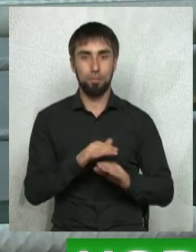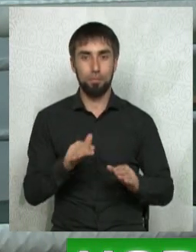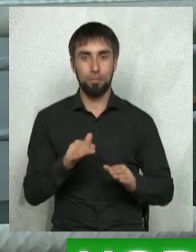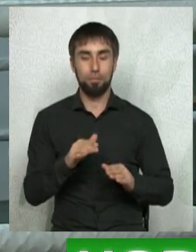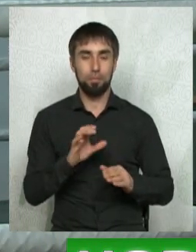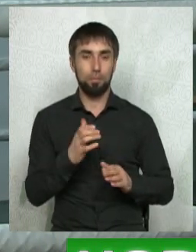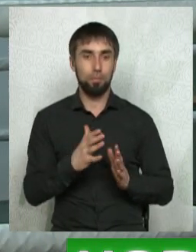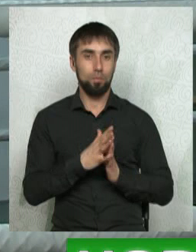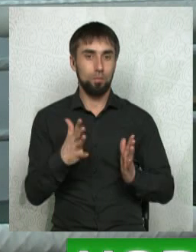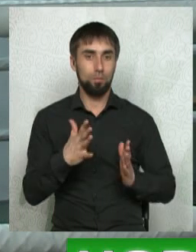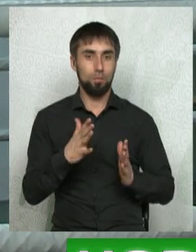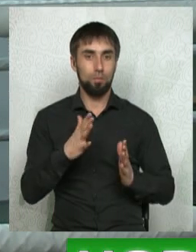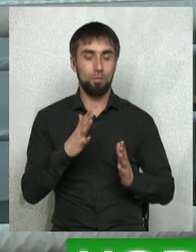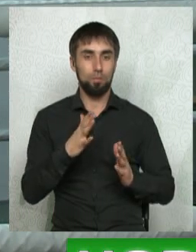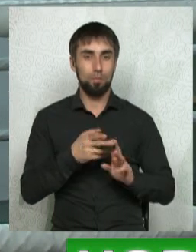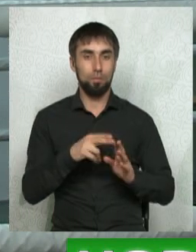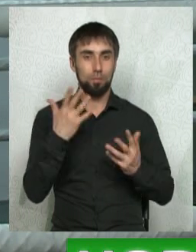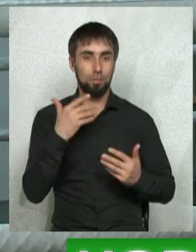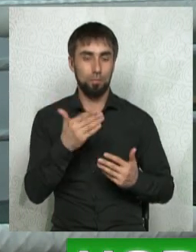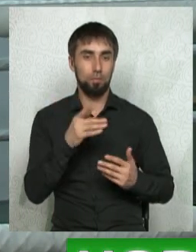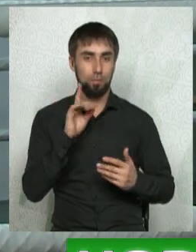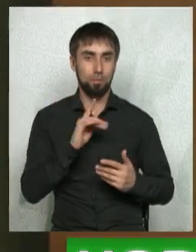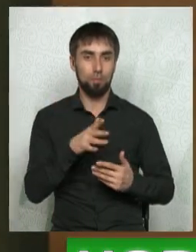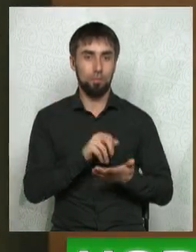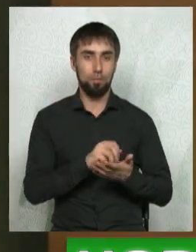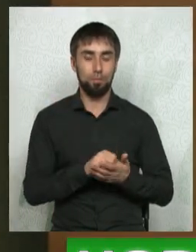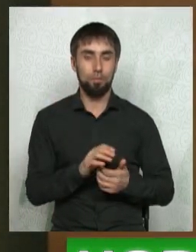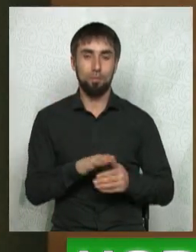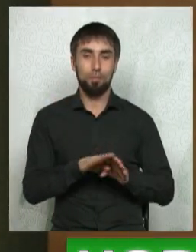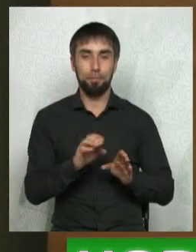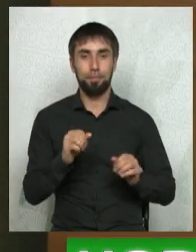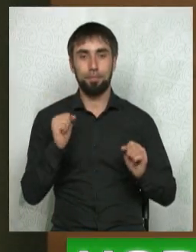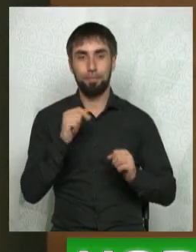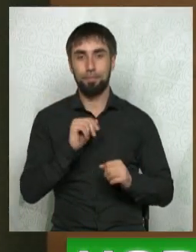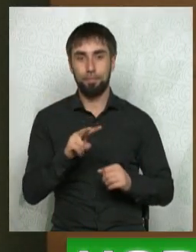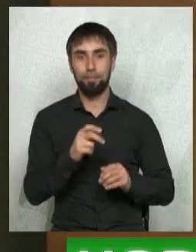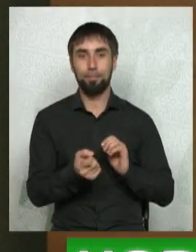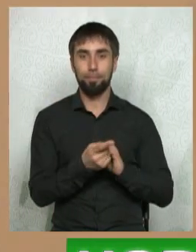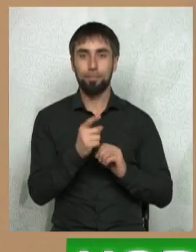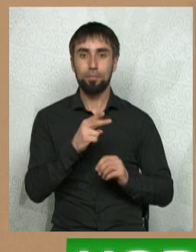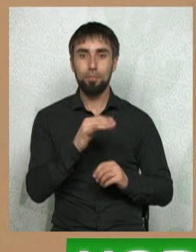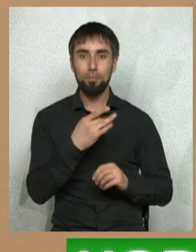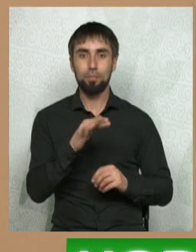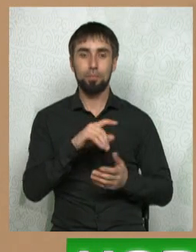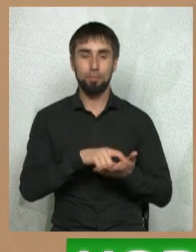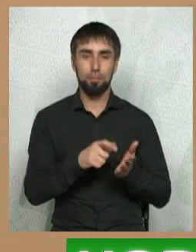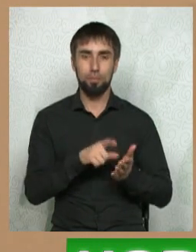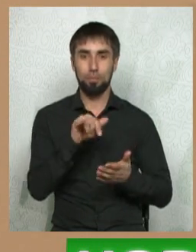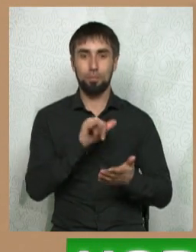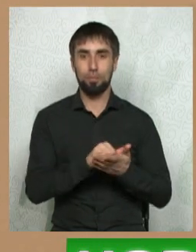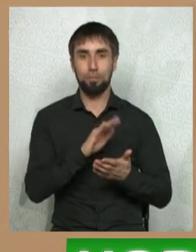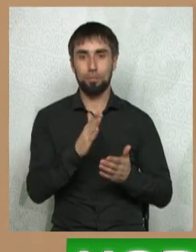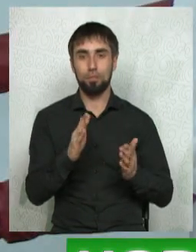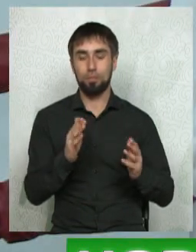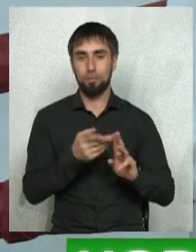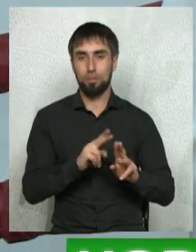большим удовольствием, с интересом, во-первых, ходят, занимаются. Также в спортивном зале появились душевые кабины. Их установили в